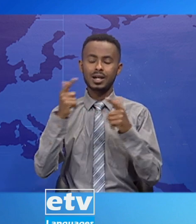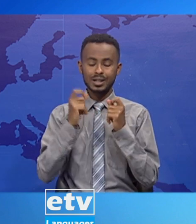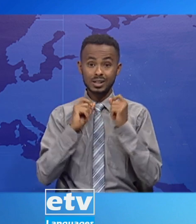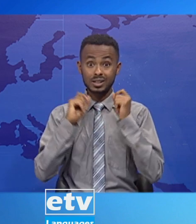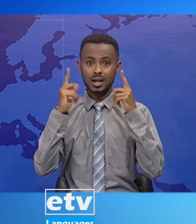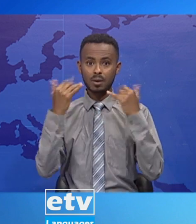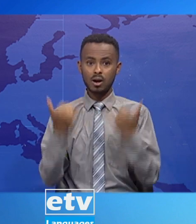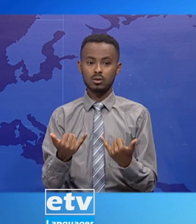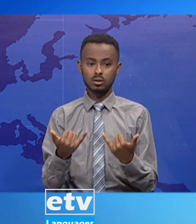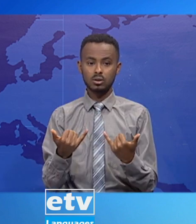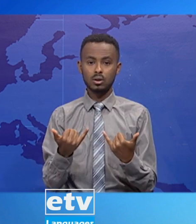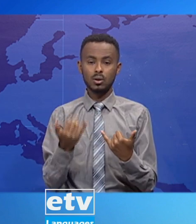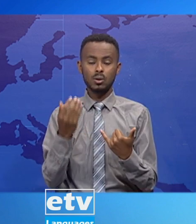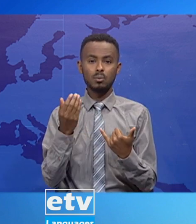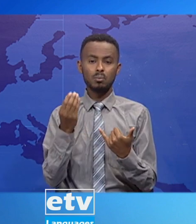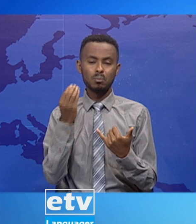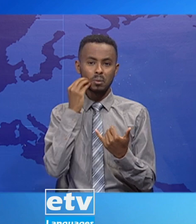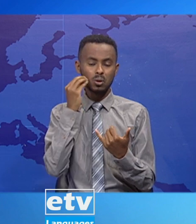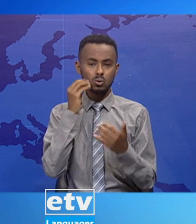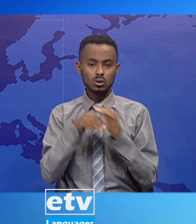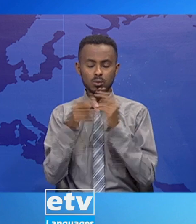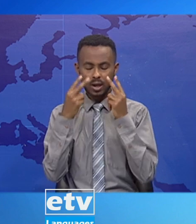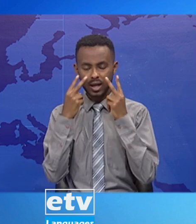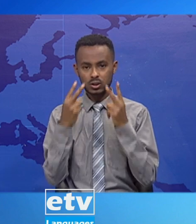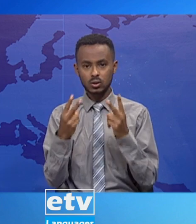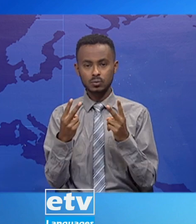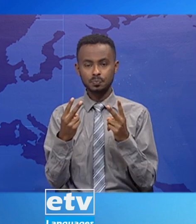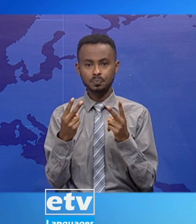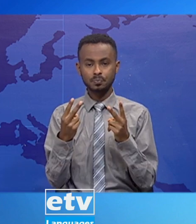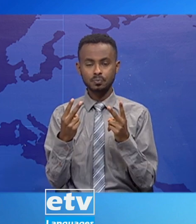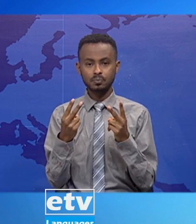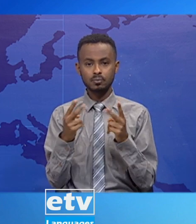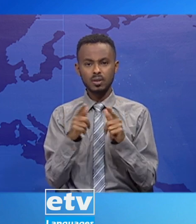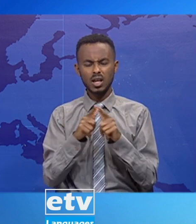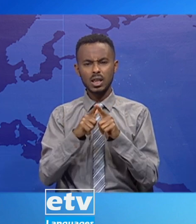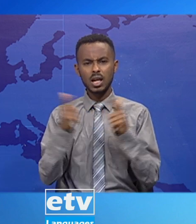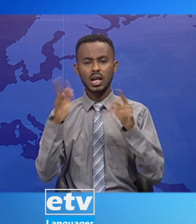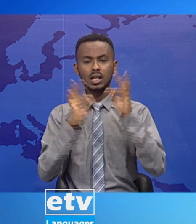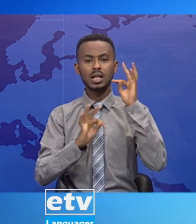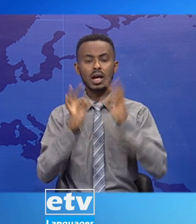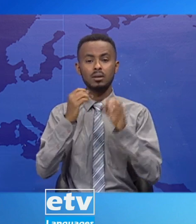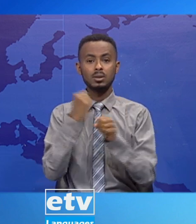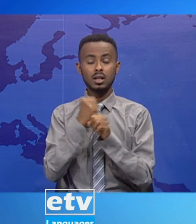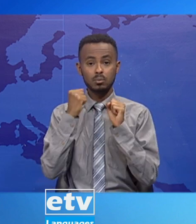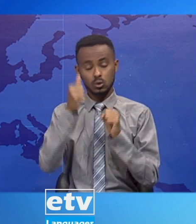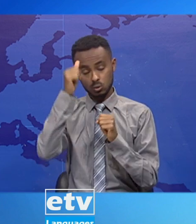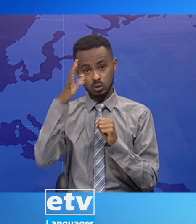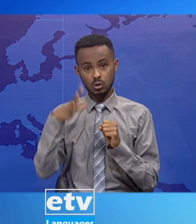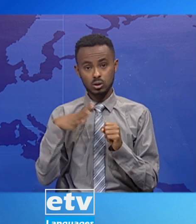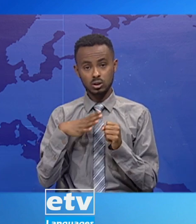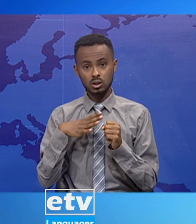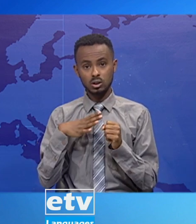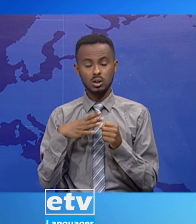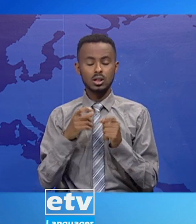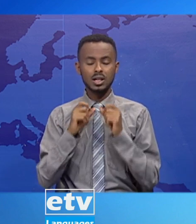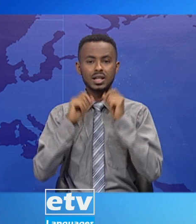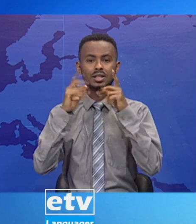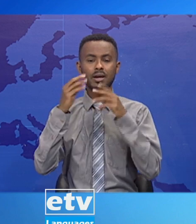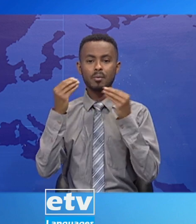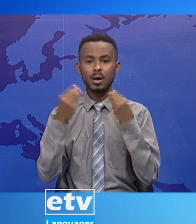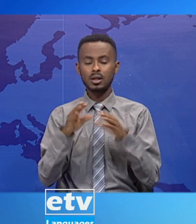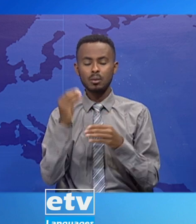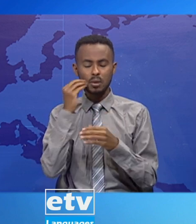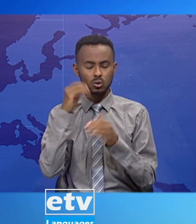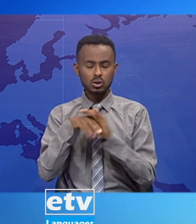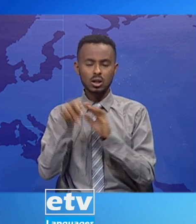ግንዛቤ አሁን ቤት ውስጥ ሙያቸውን ትልቅ ታሪክ መስራት የሚችሉ ሰዎች ከግንዛቤ ማጣት ቤት